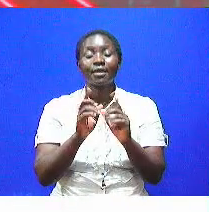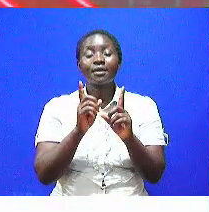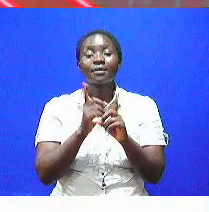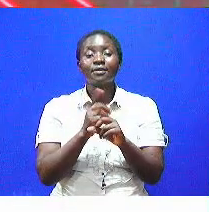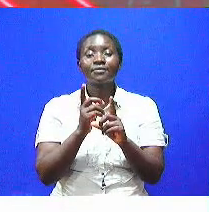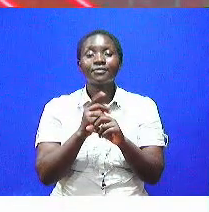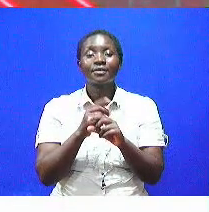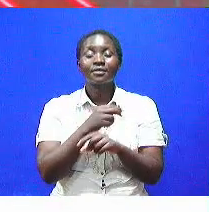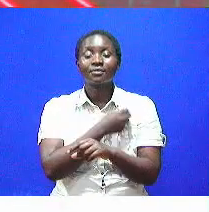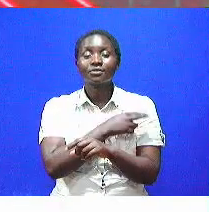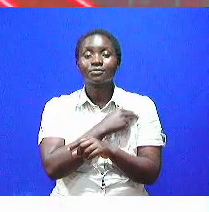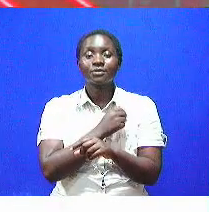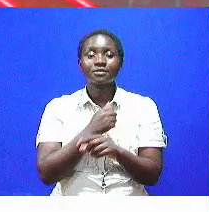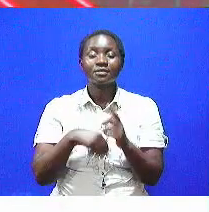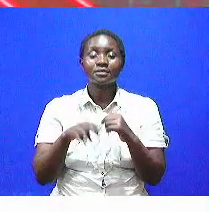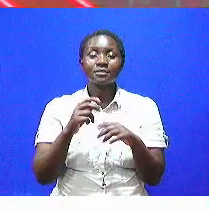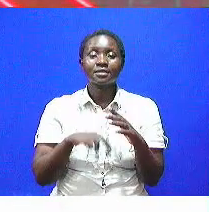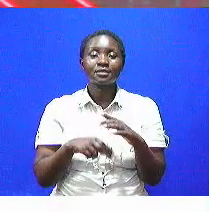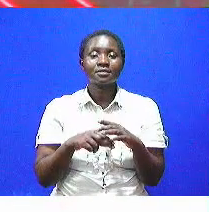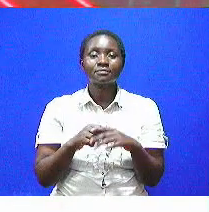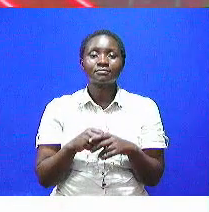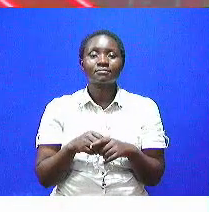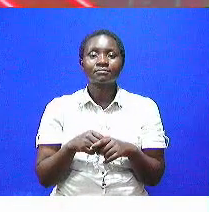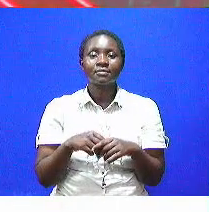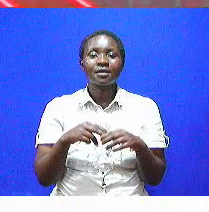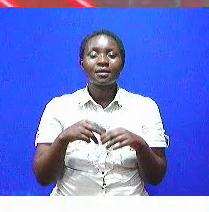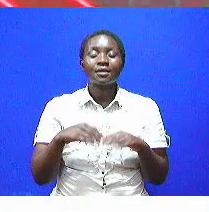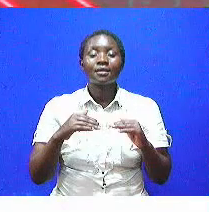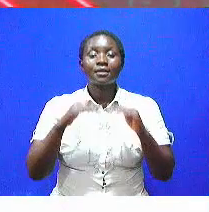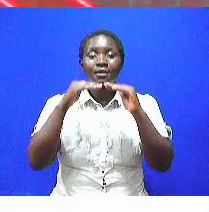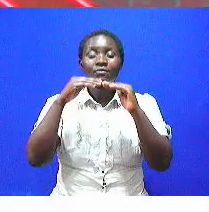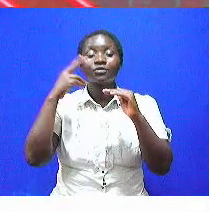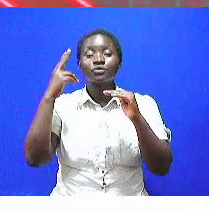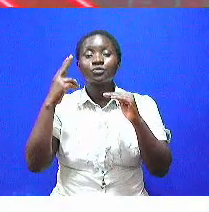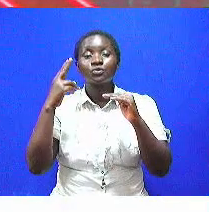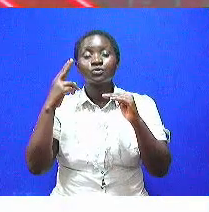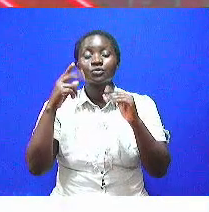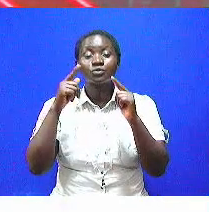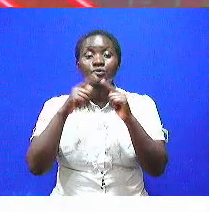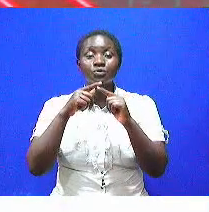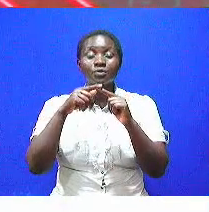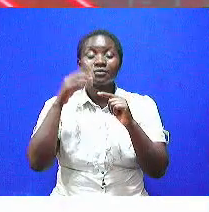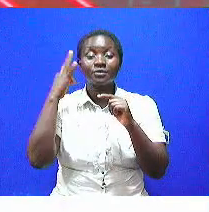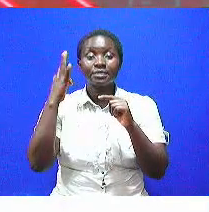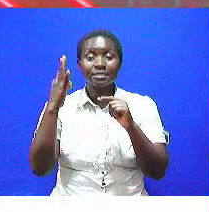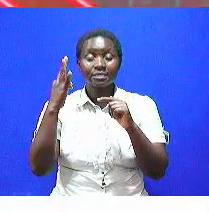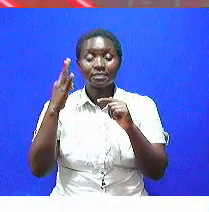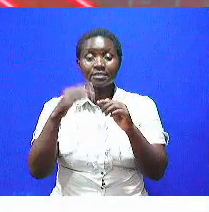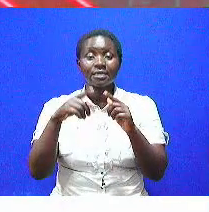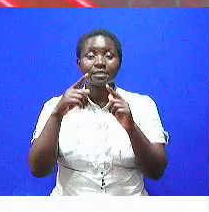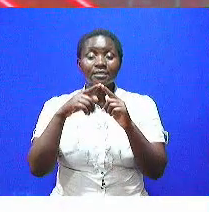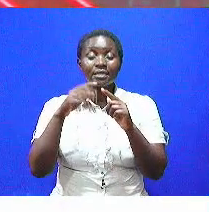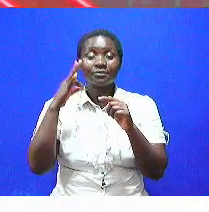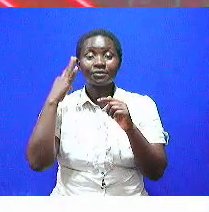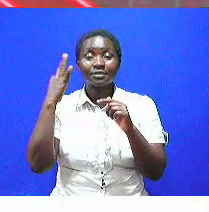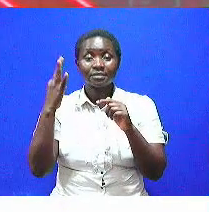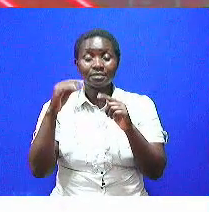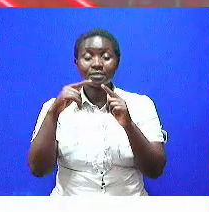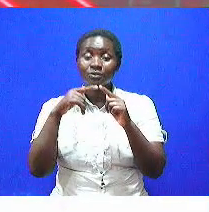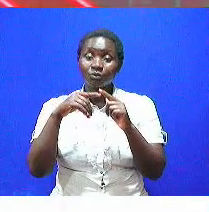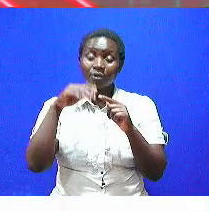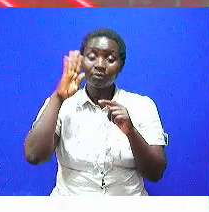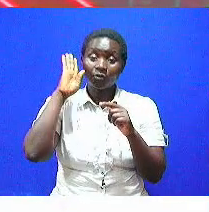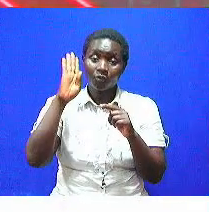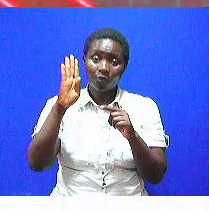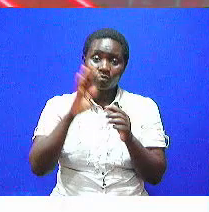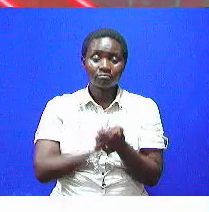chi wode cho gati abo kurwa se level 2 cha level 3 na bo igo kuru level 3 kwenda level 4 mulikyo ito dipo na sanya na nyara ko